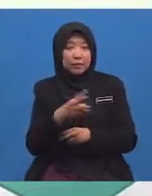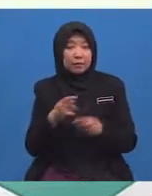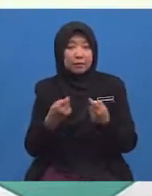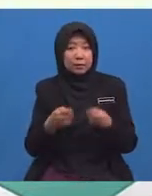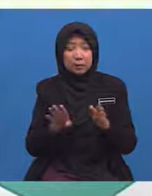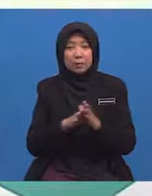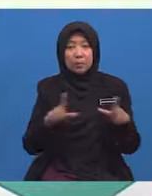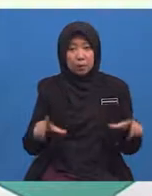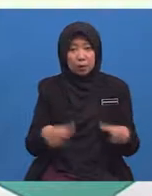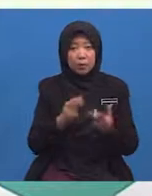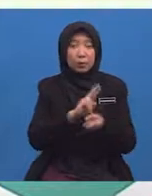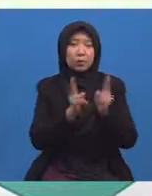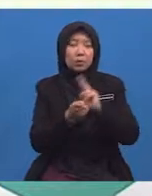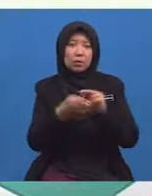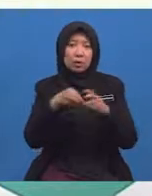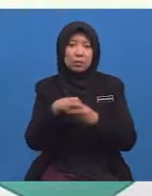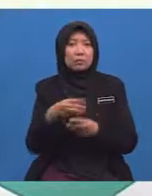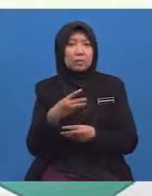berlaku perubahan dalam dirinya